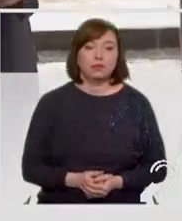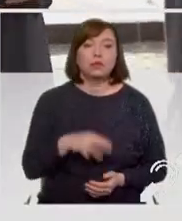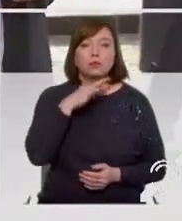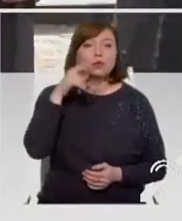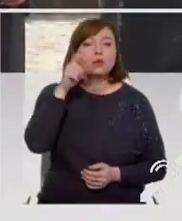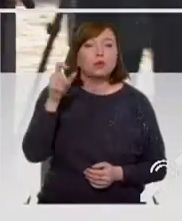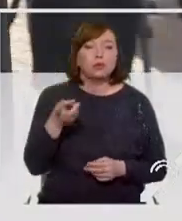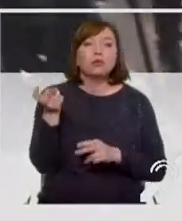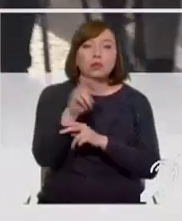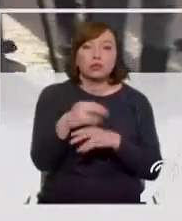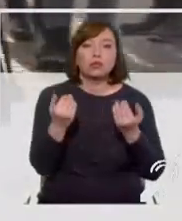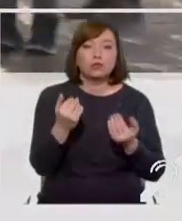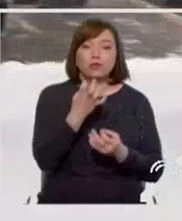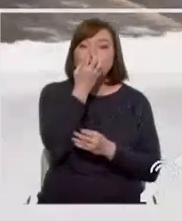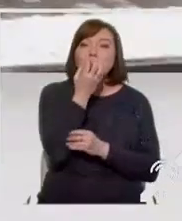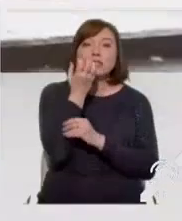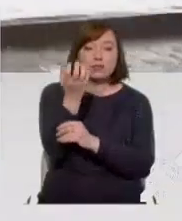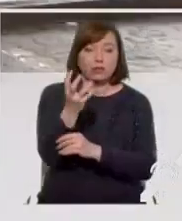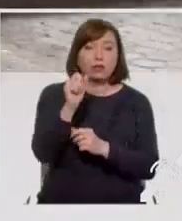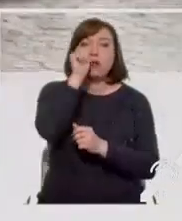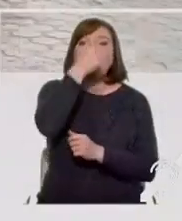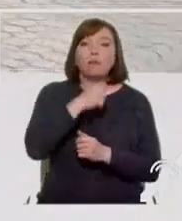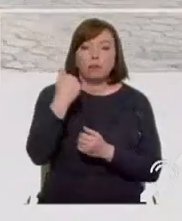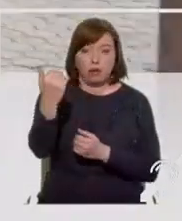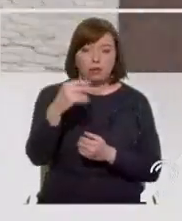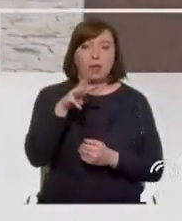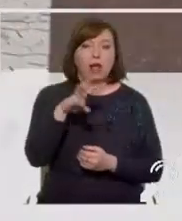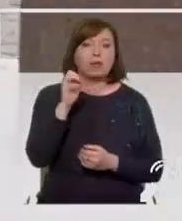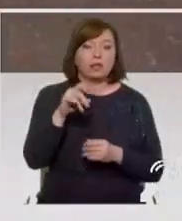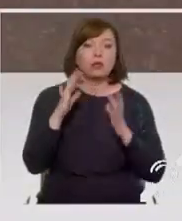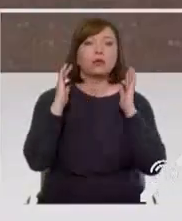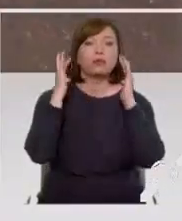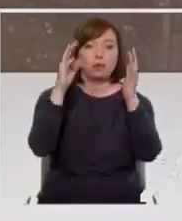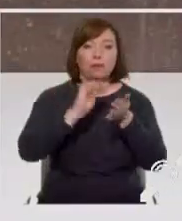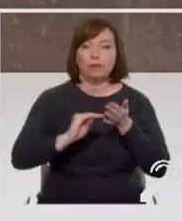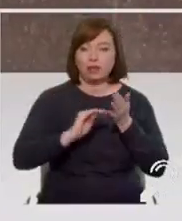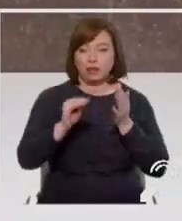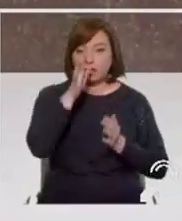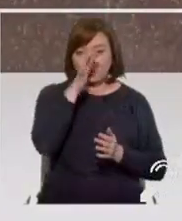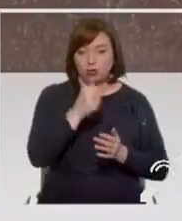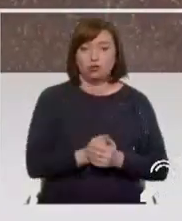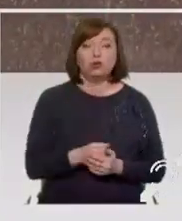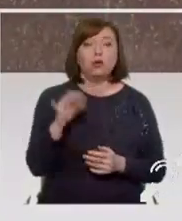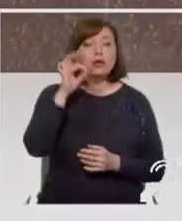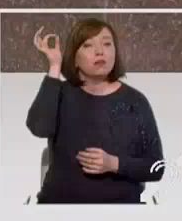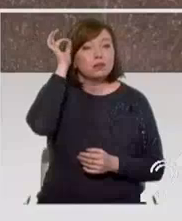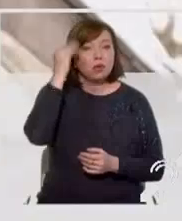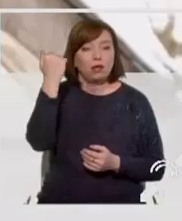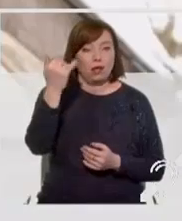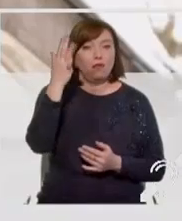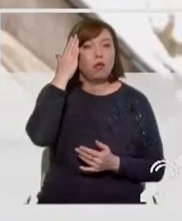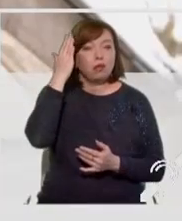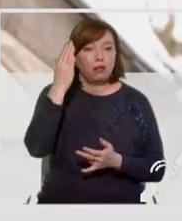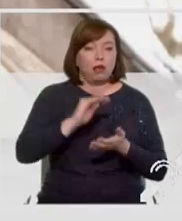Zeci de oameni au venit astăzi cu flori la bustul lui Mihai Eminescu pe Aleea Clasicilor din Chișinău. Și-au amintit de